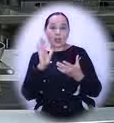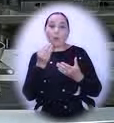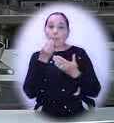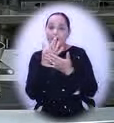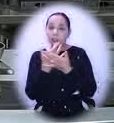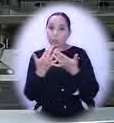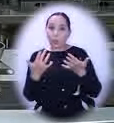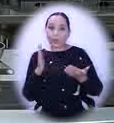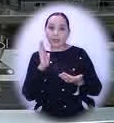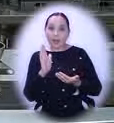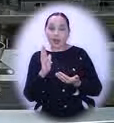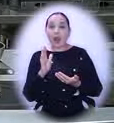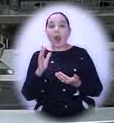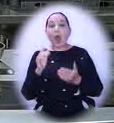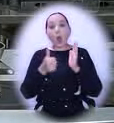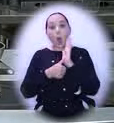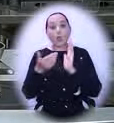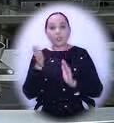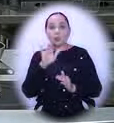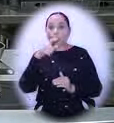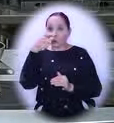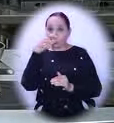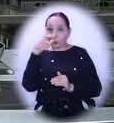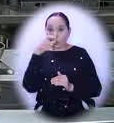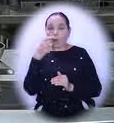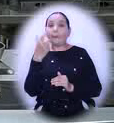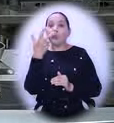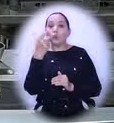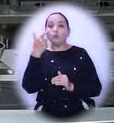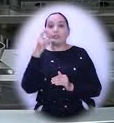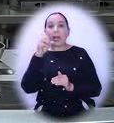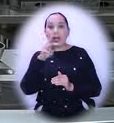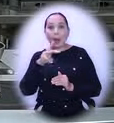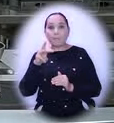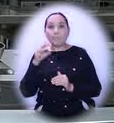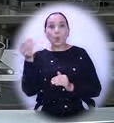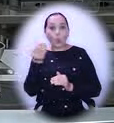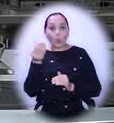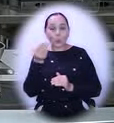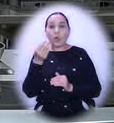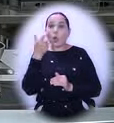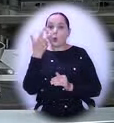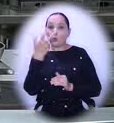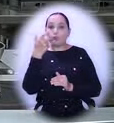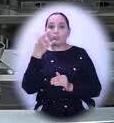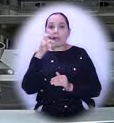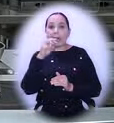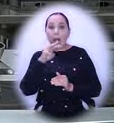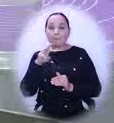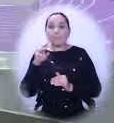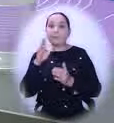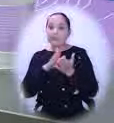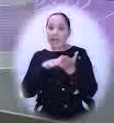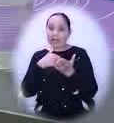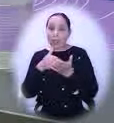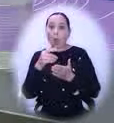bo'ladigan mahsulotlar 6 donada tuxum, 300 gram un, 300 gramda